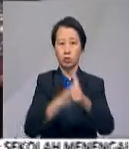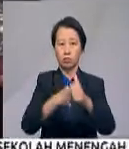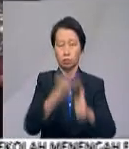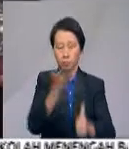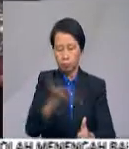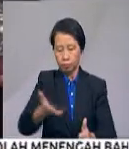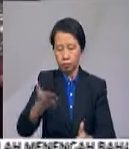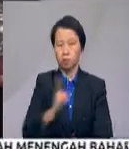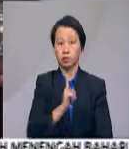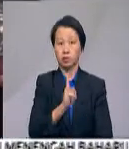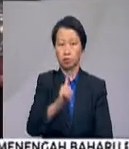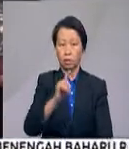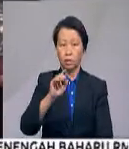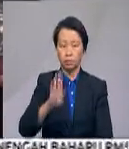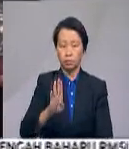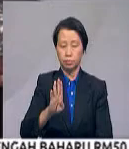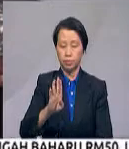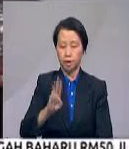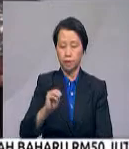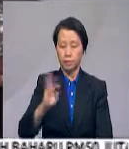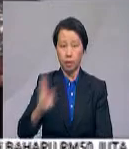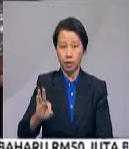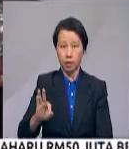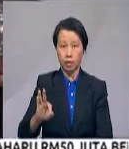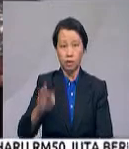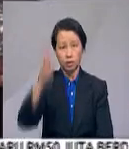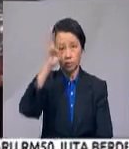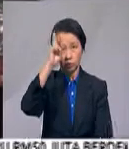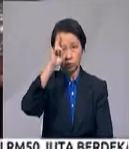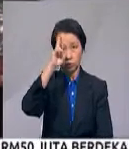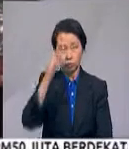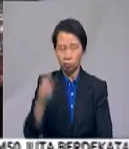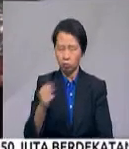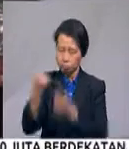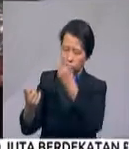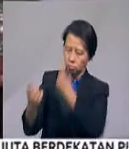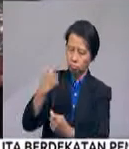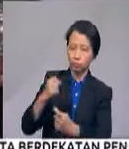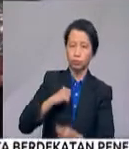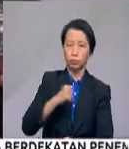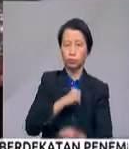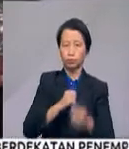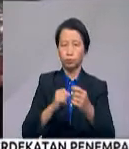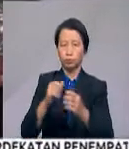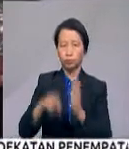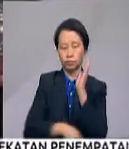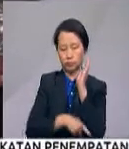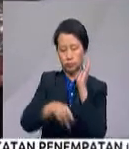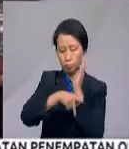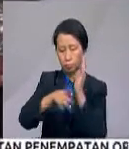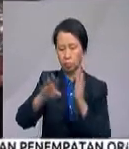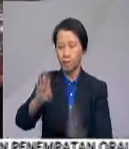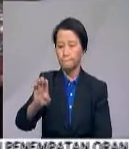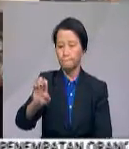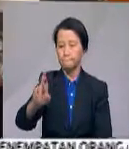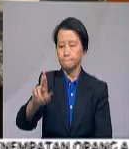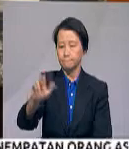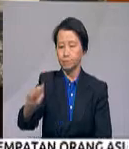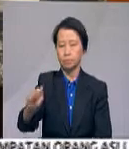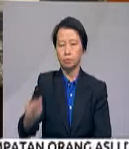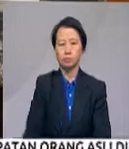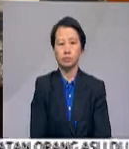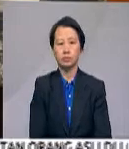barangan muslim atau bmf seperti dibangkitkan ahli parlimen Bera Datuk Seri Ismail Sabri